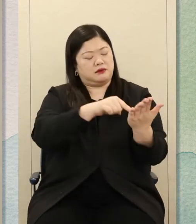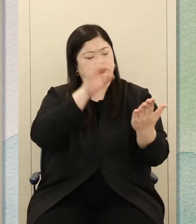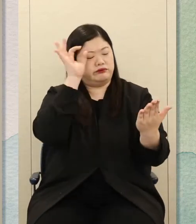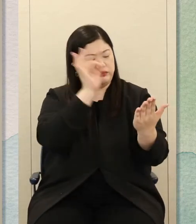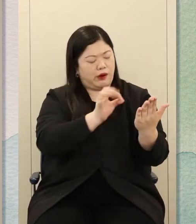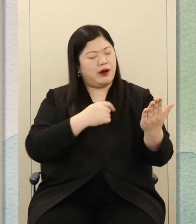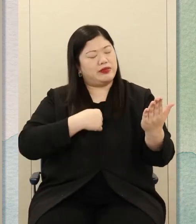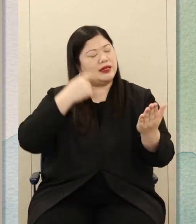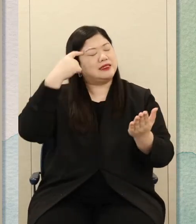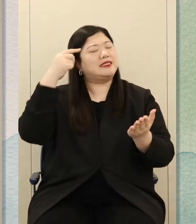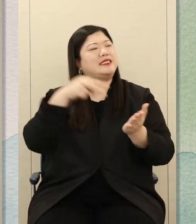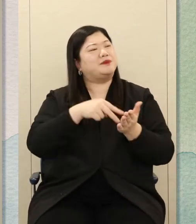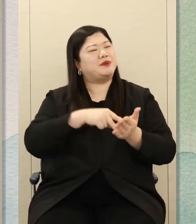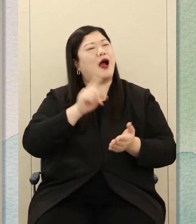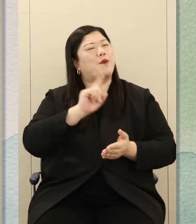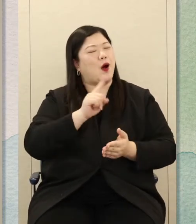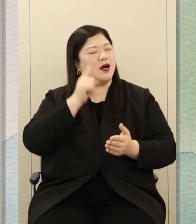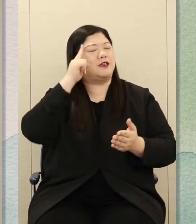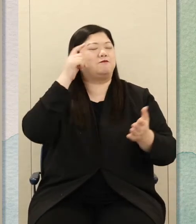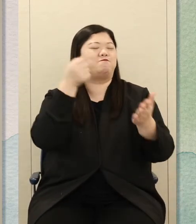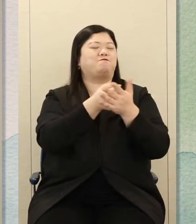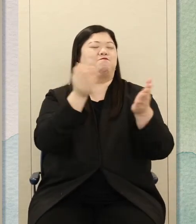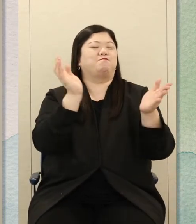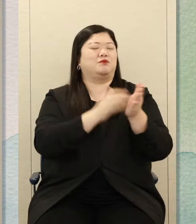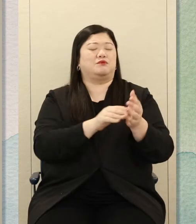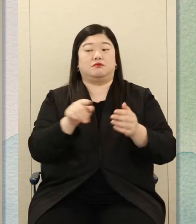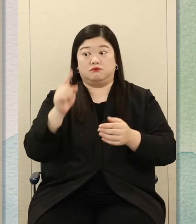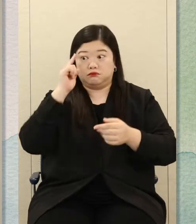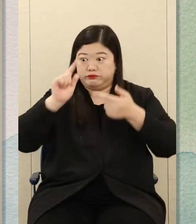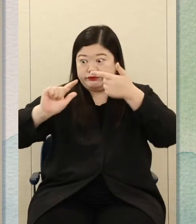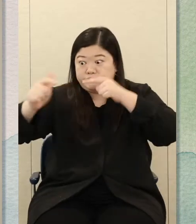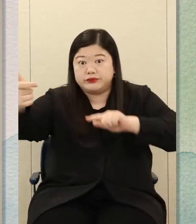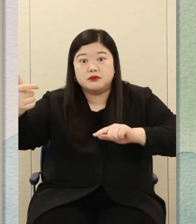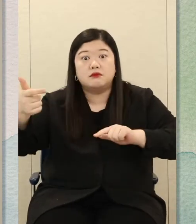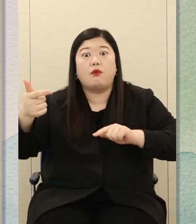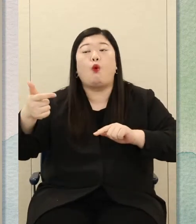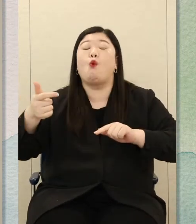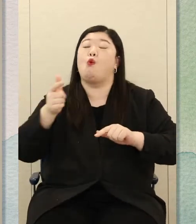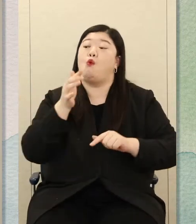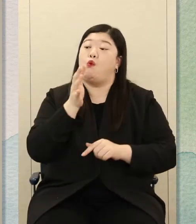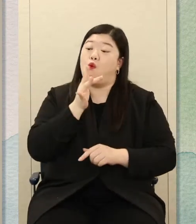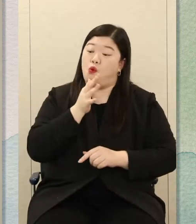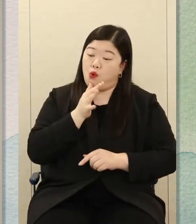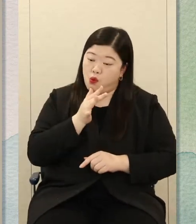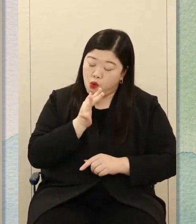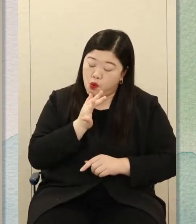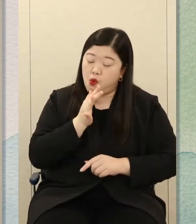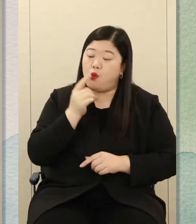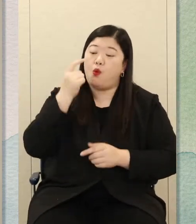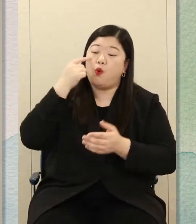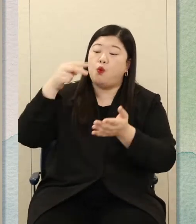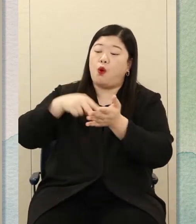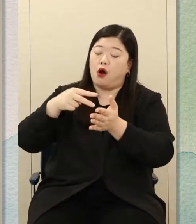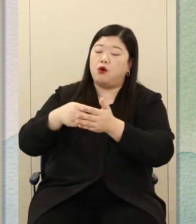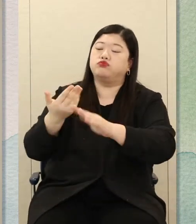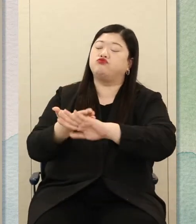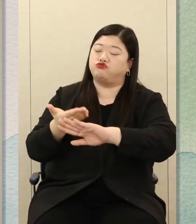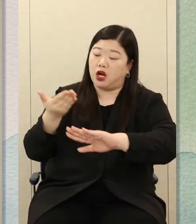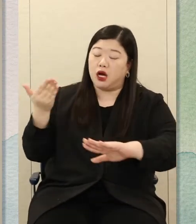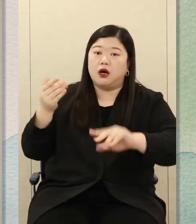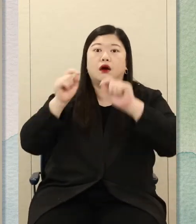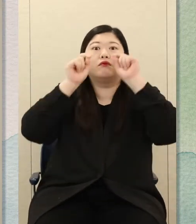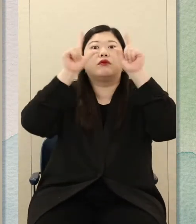사람들의 이야기를 들을 수 있어서 참 좋았다. 이게 굉장히 커요. 근데 저게 왜